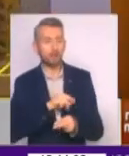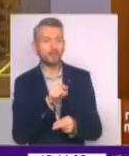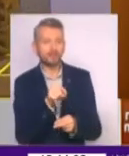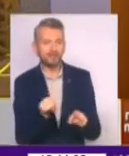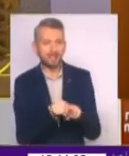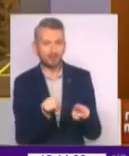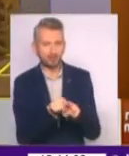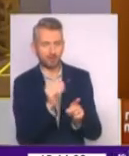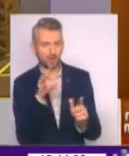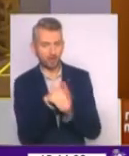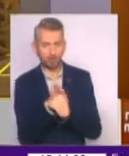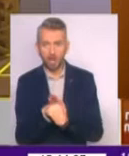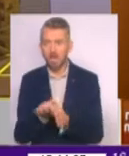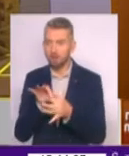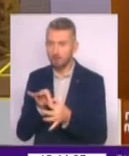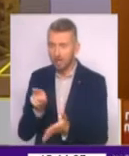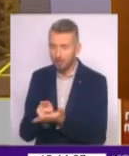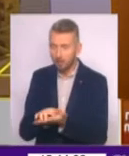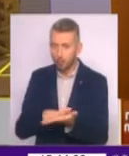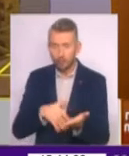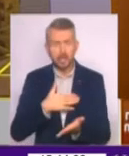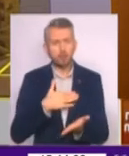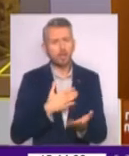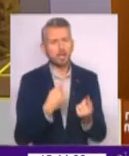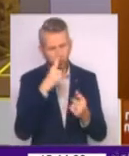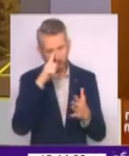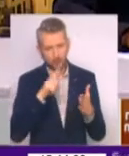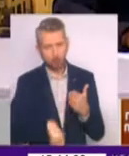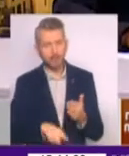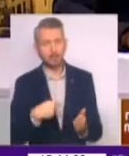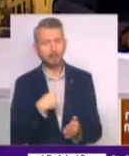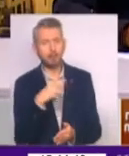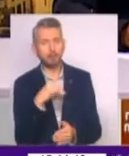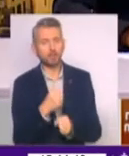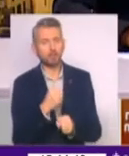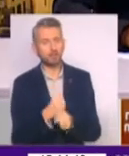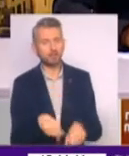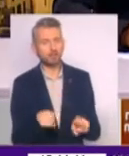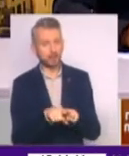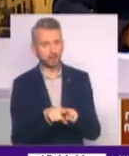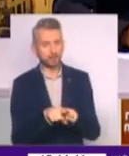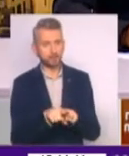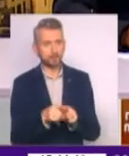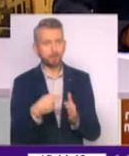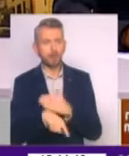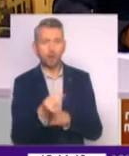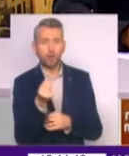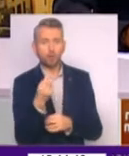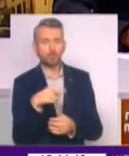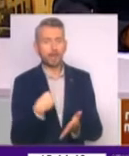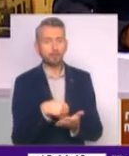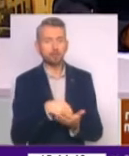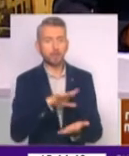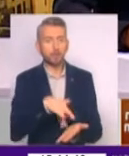має продовжуватися, правильно? Так. На моє глибоке переконання, я би зробив наступним чином. Оскільки кошти для бюджету